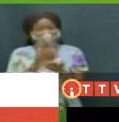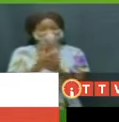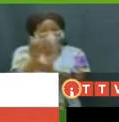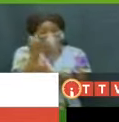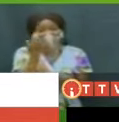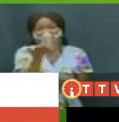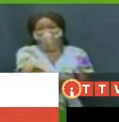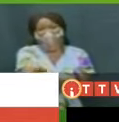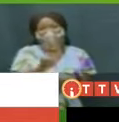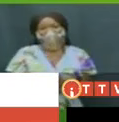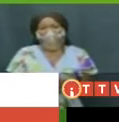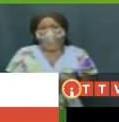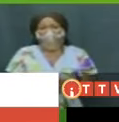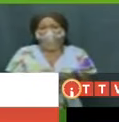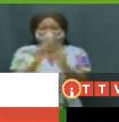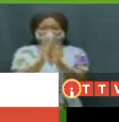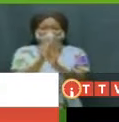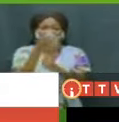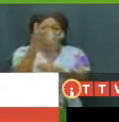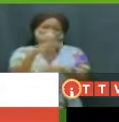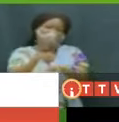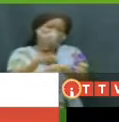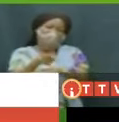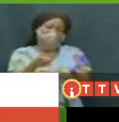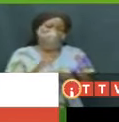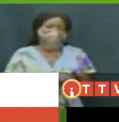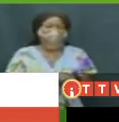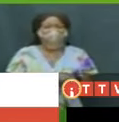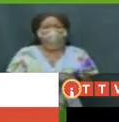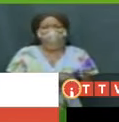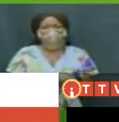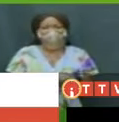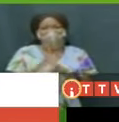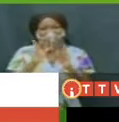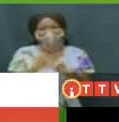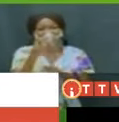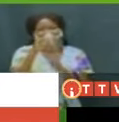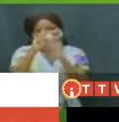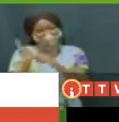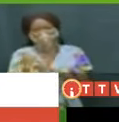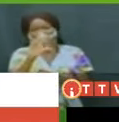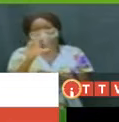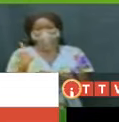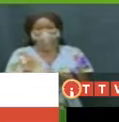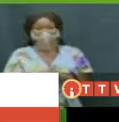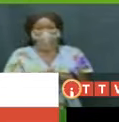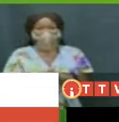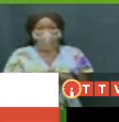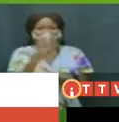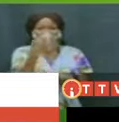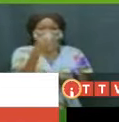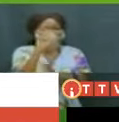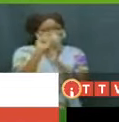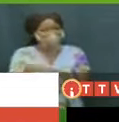amenewa. Maola 24 apitawa. Awili kuno kulilongwe, mmodzi ku